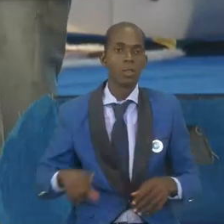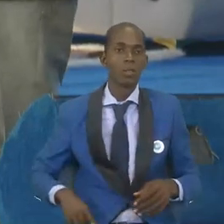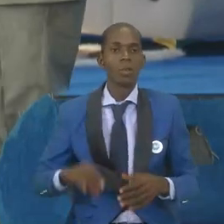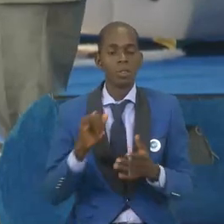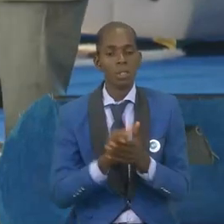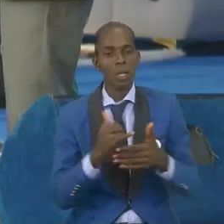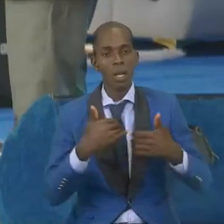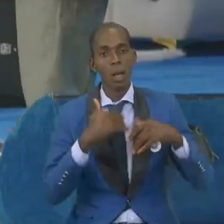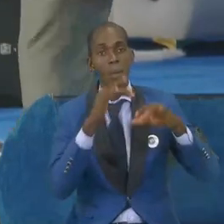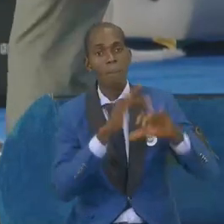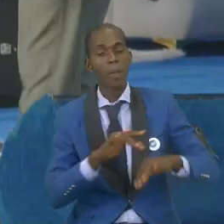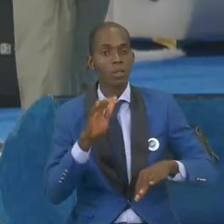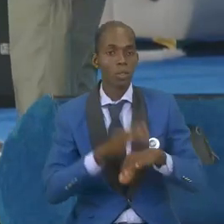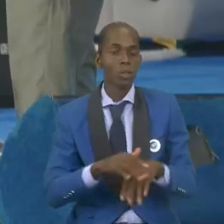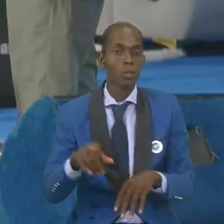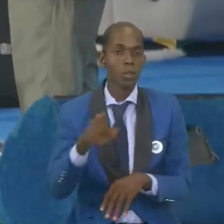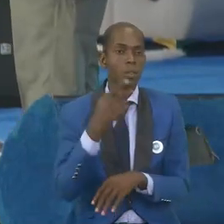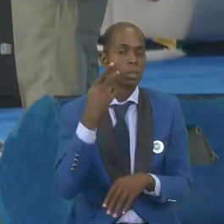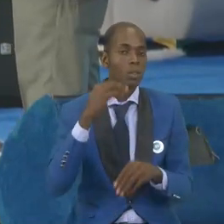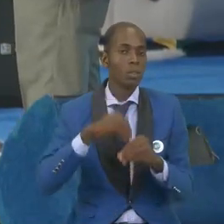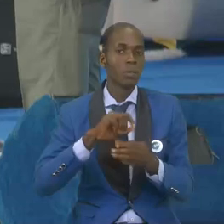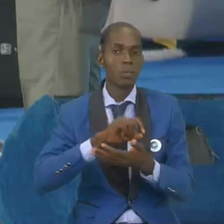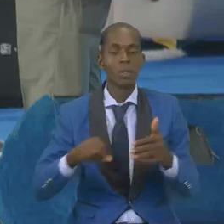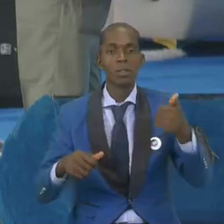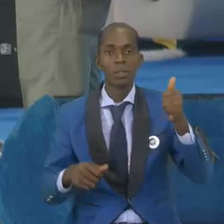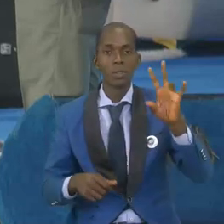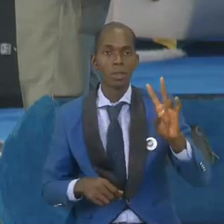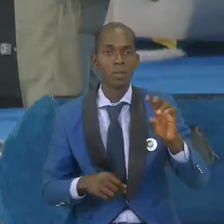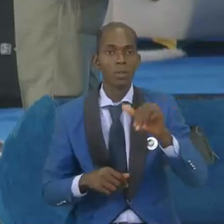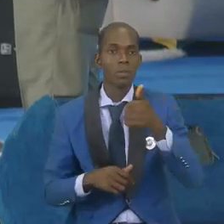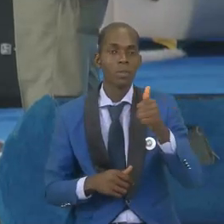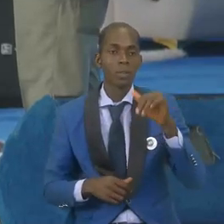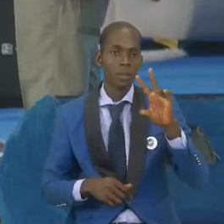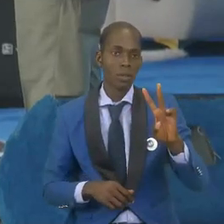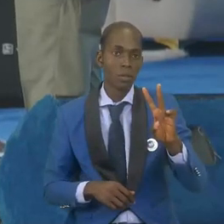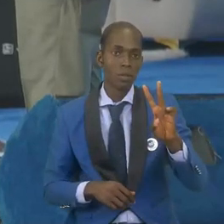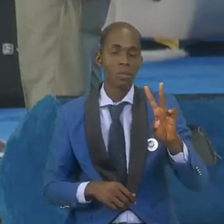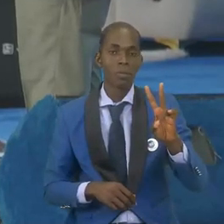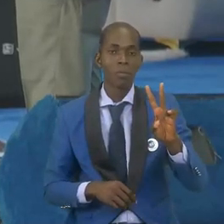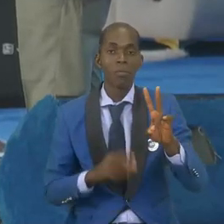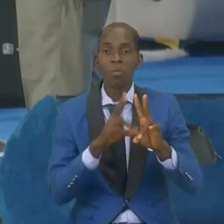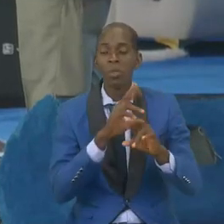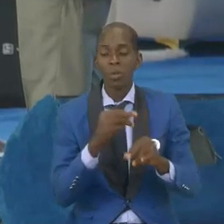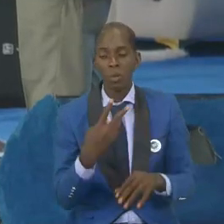toi, dit l'Éternel qui a compassion de toi.